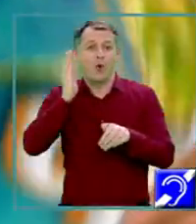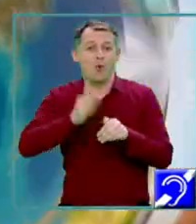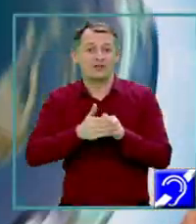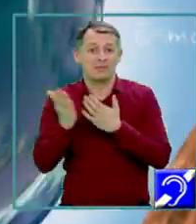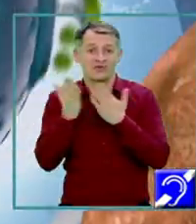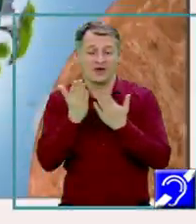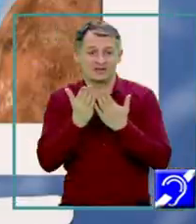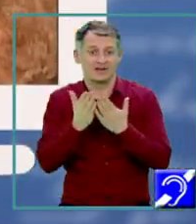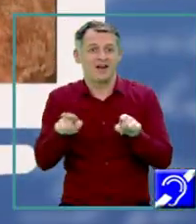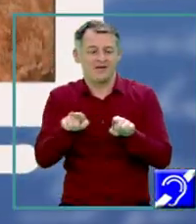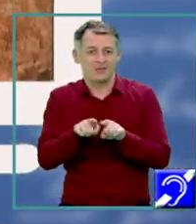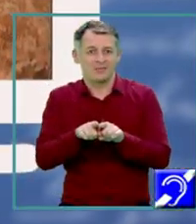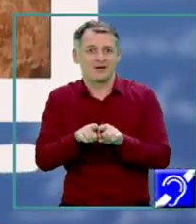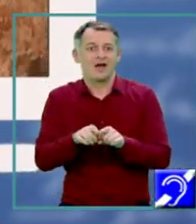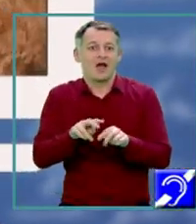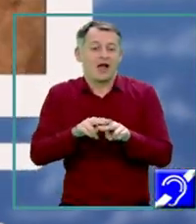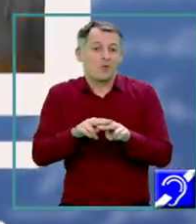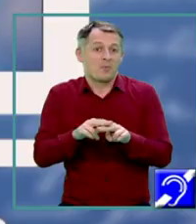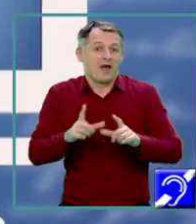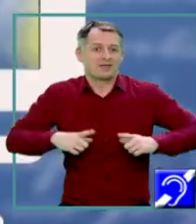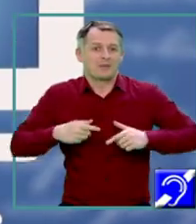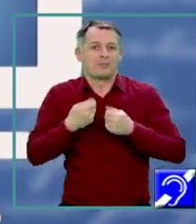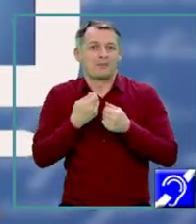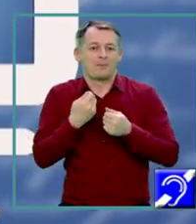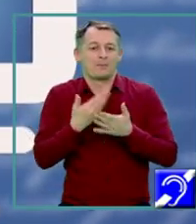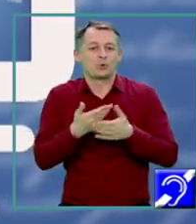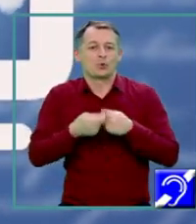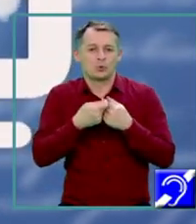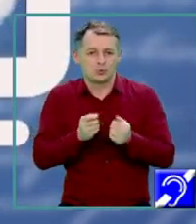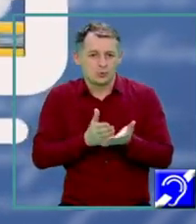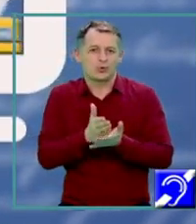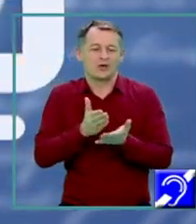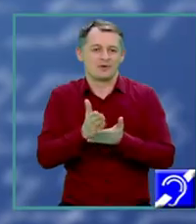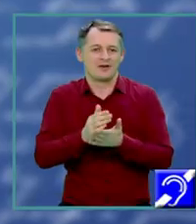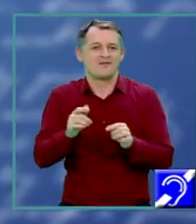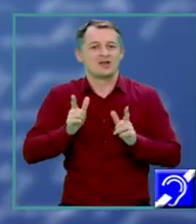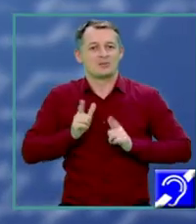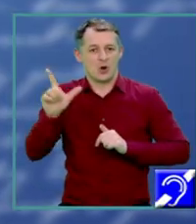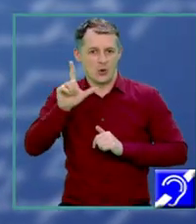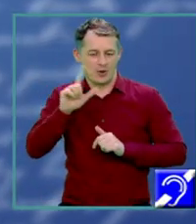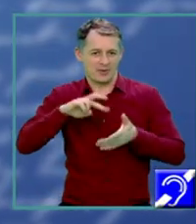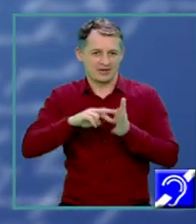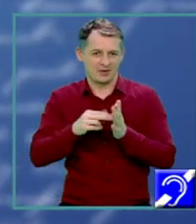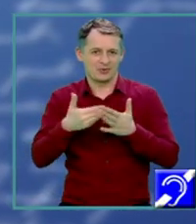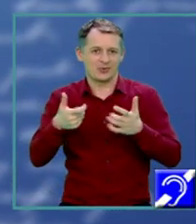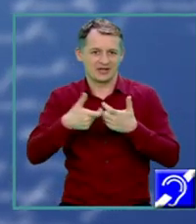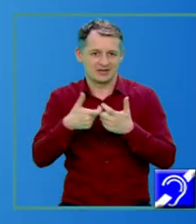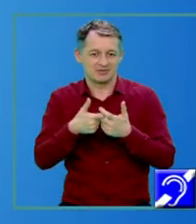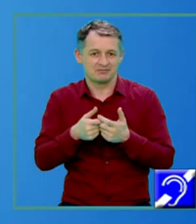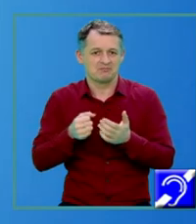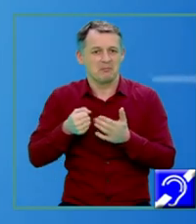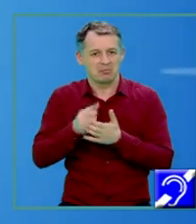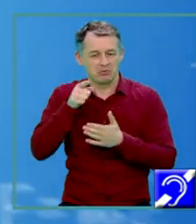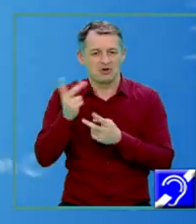când ai trăit pentru totdeauna. Cu aceste gânduri vă aștept și luni să ne pregătim pentru examene. Până atunci, vă invit să urmăriți lecțiile